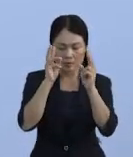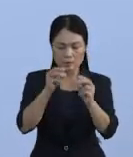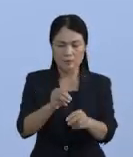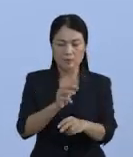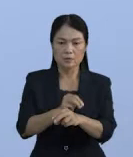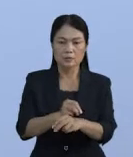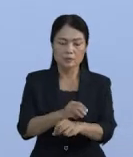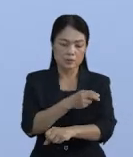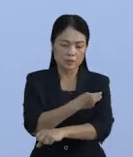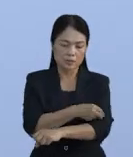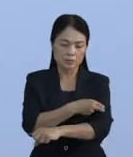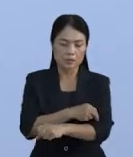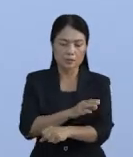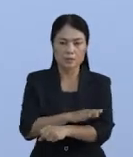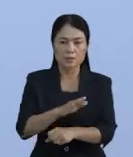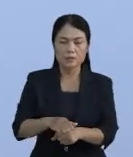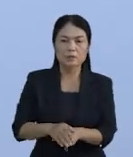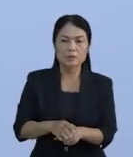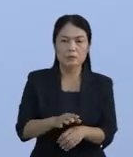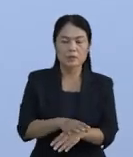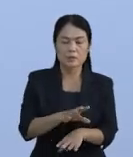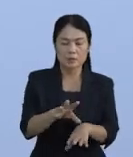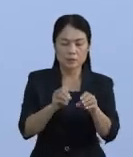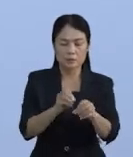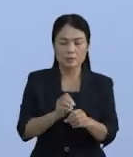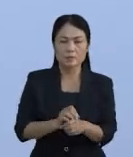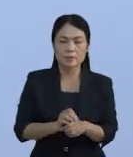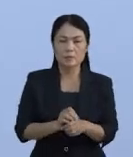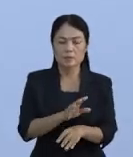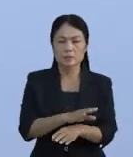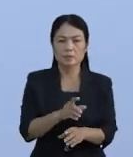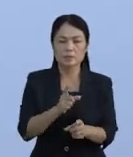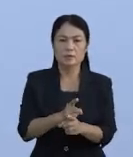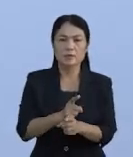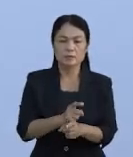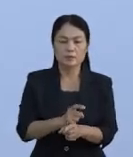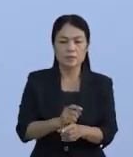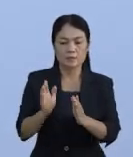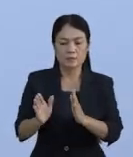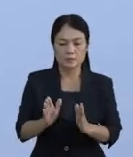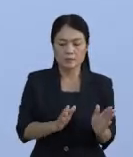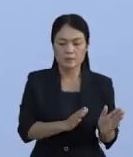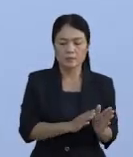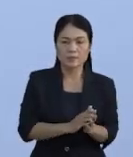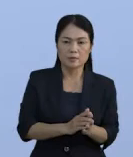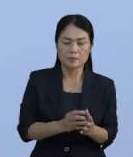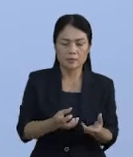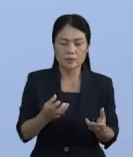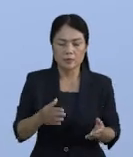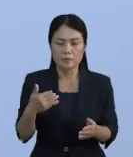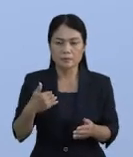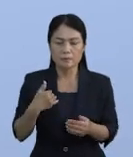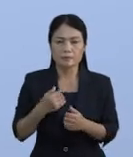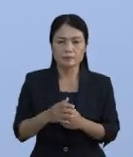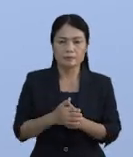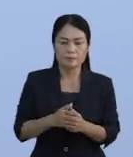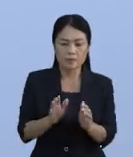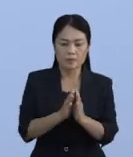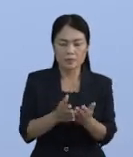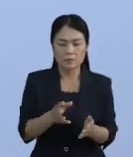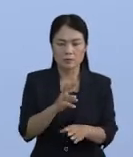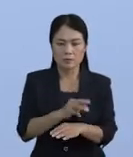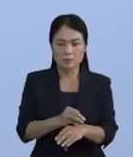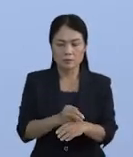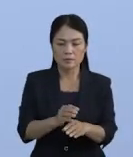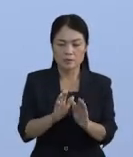và hãy con anh mà riêng chủng ngữ cũng bán con từ việc chăm sóc bẹ nè sóc bẹ miền đôi chia sập hơi sọc